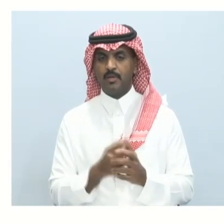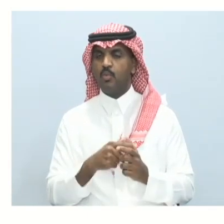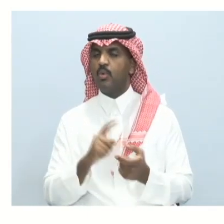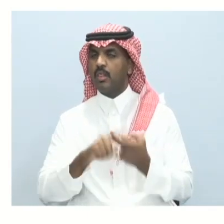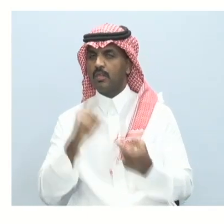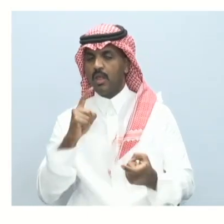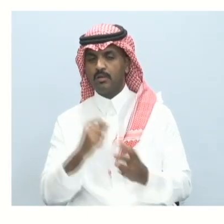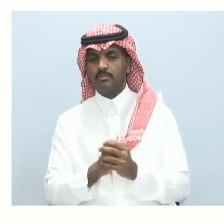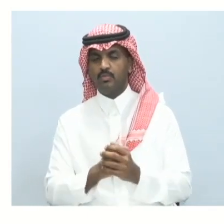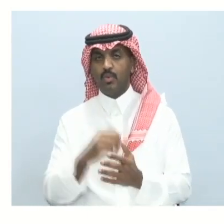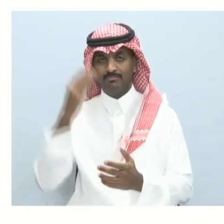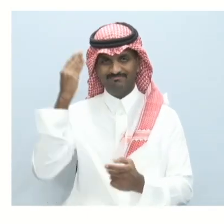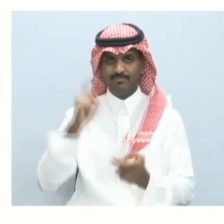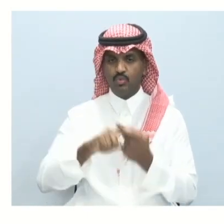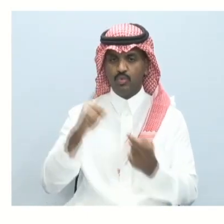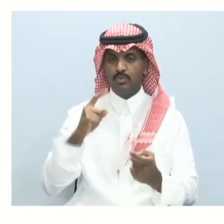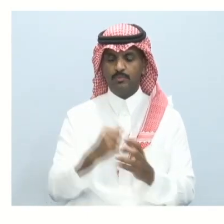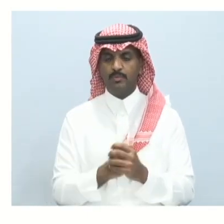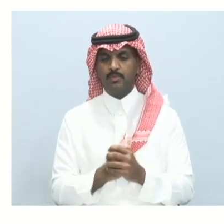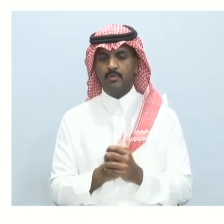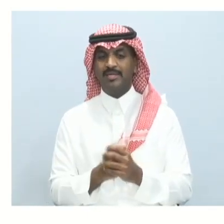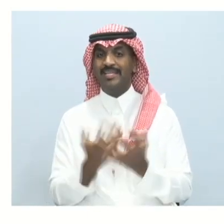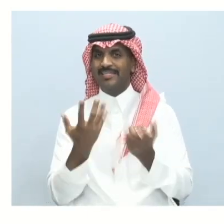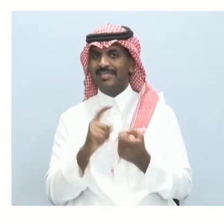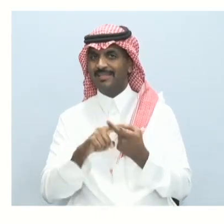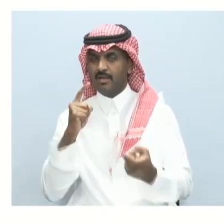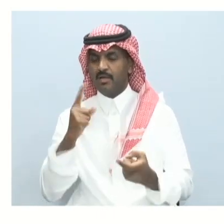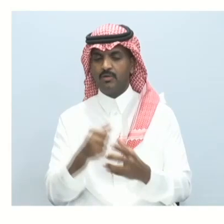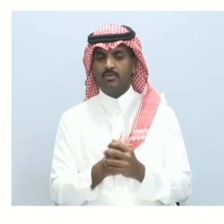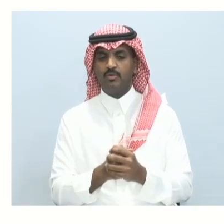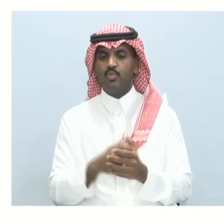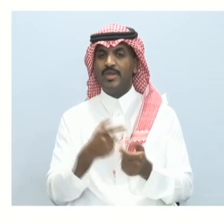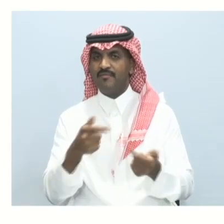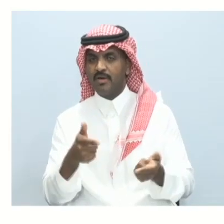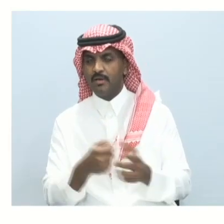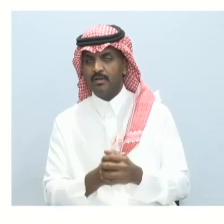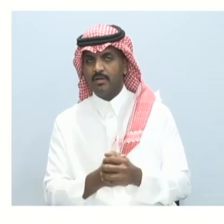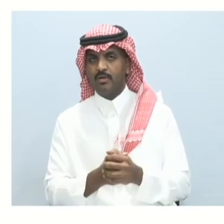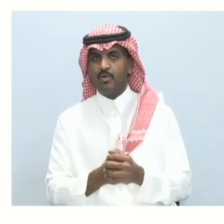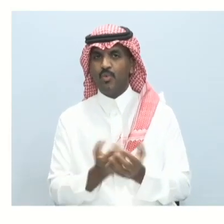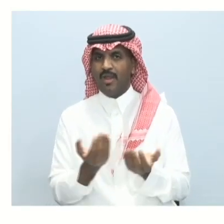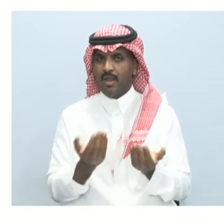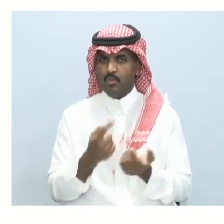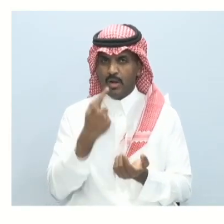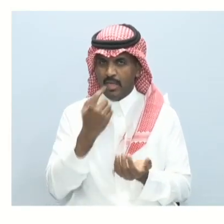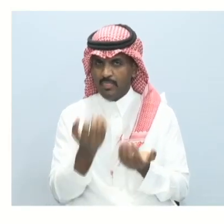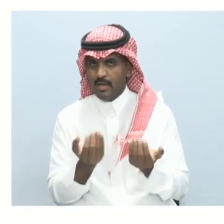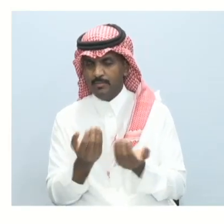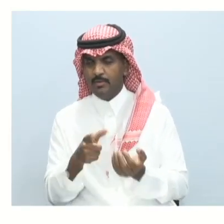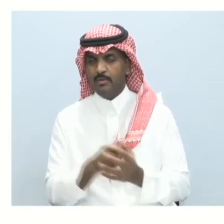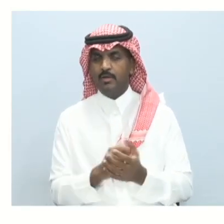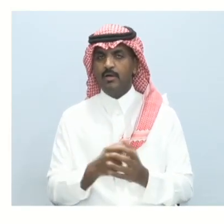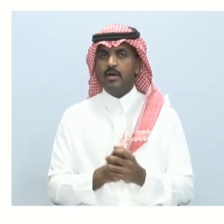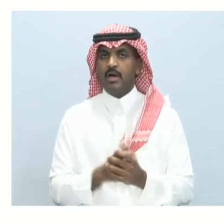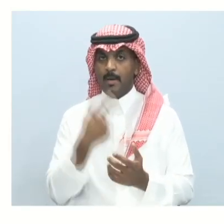الطلاق ودرس الخلع الذي معنا وكذلك العده والنفقات والرضاع ناتي للوقوف على